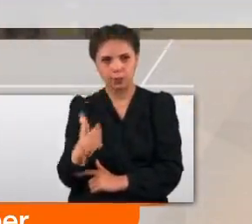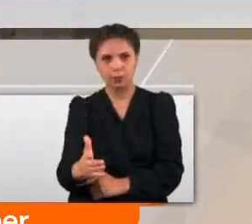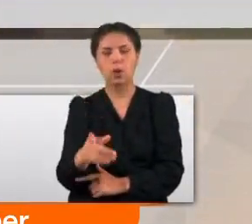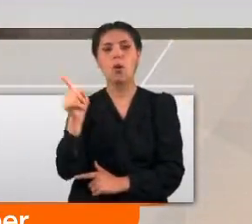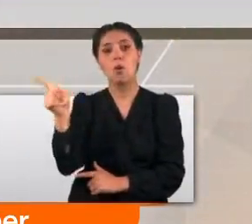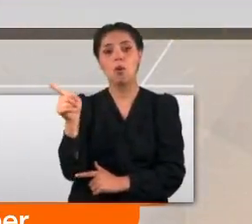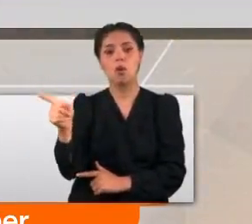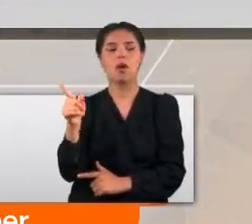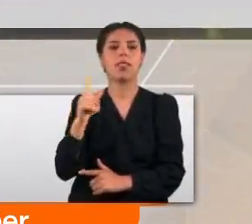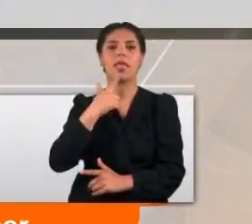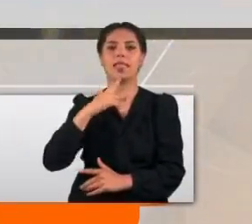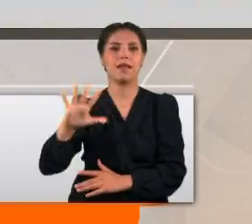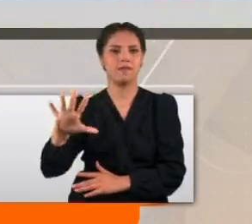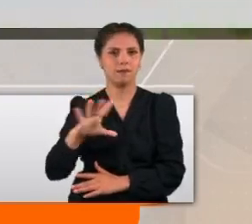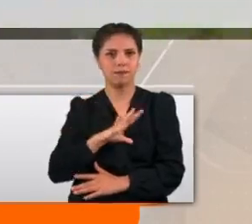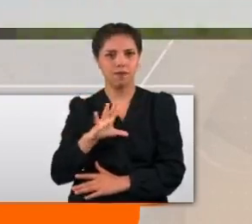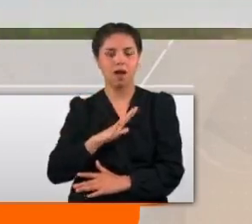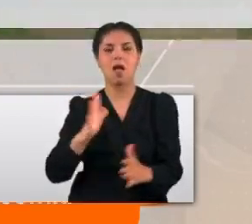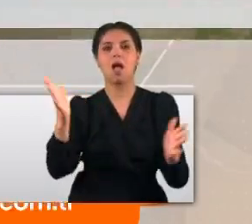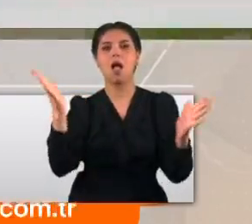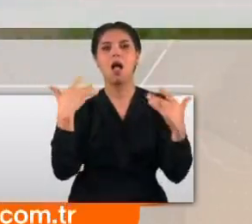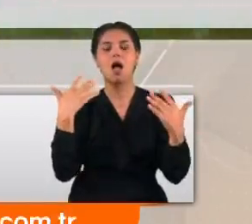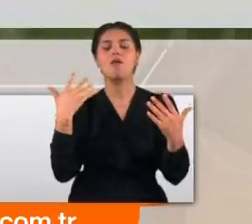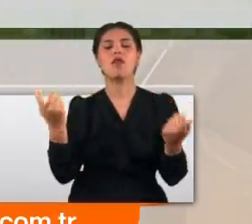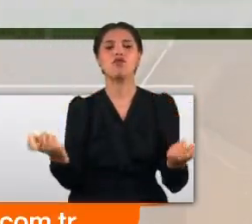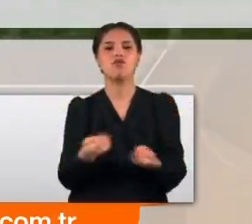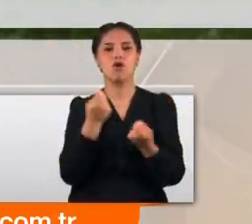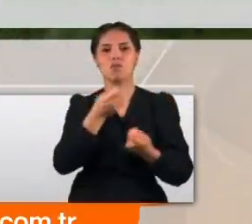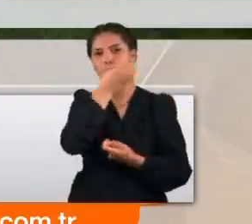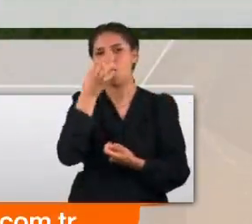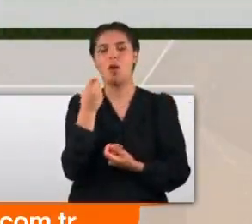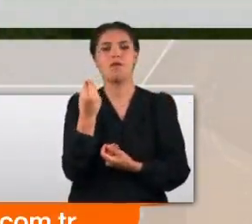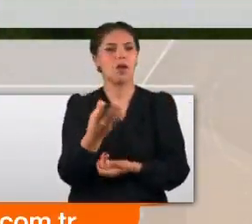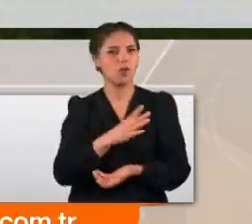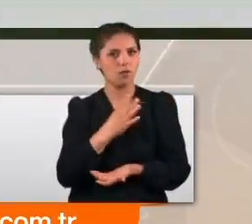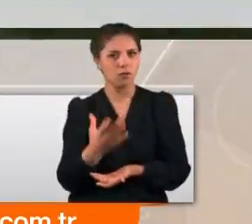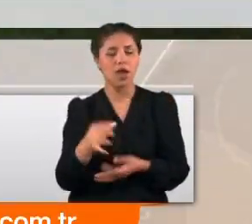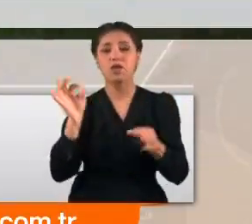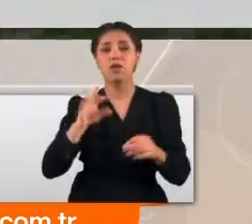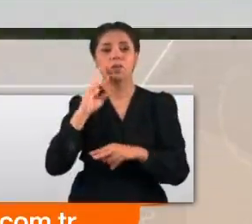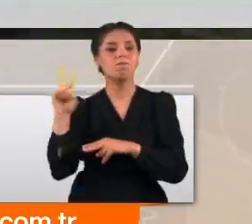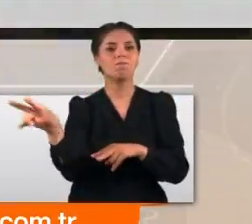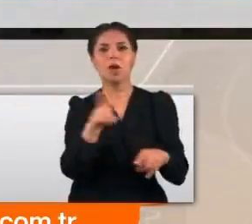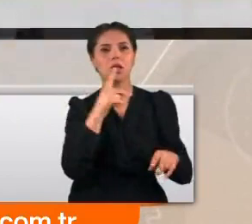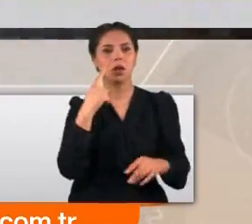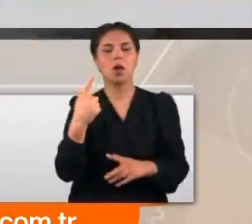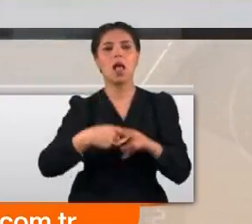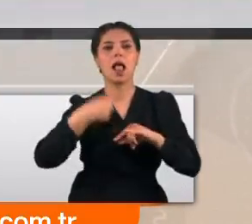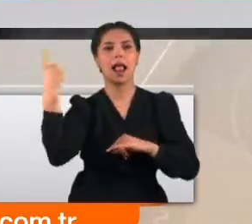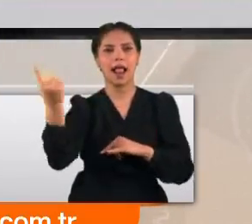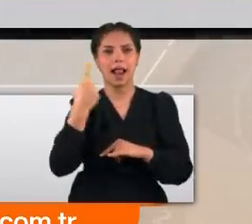orada da deniz olması aslında havadan yapılan çalışmaları kolaylaştırıyor. Çünkü görmüş olduğunuz gibi